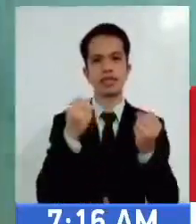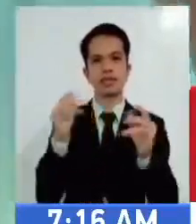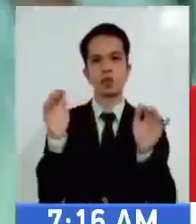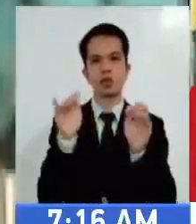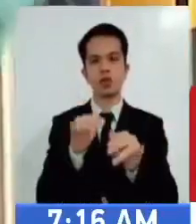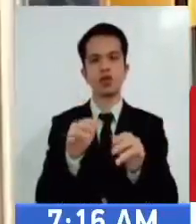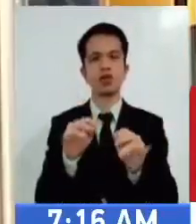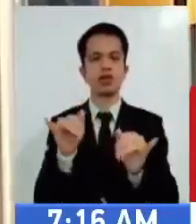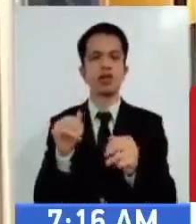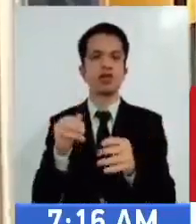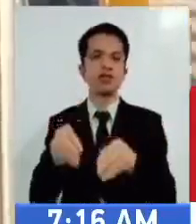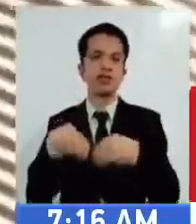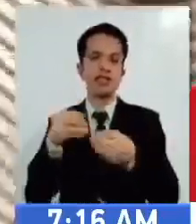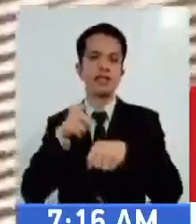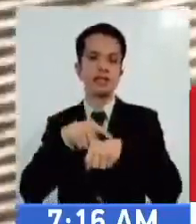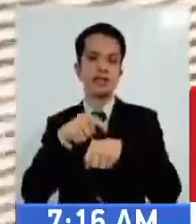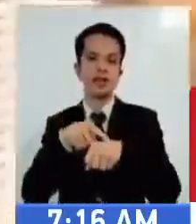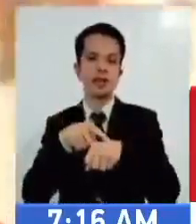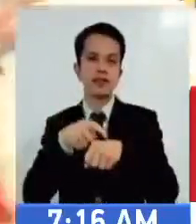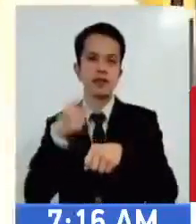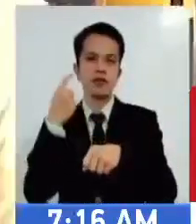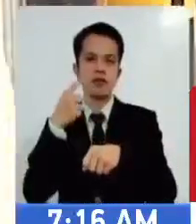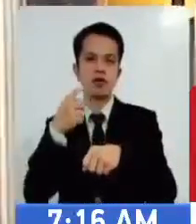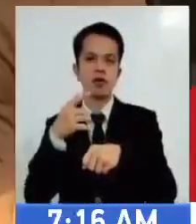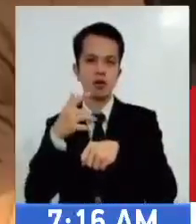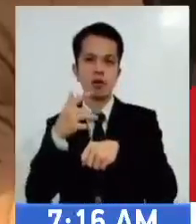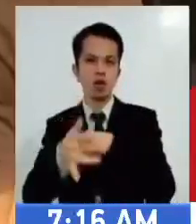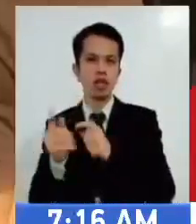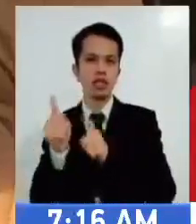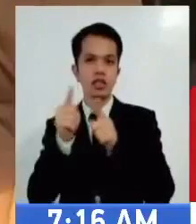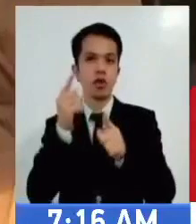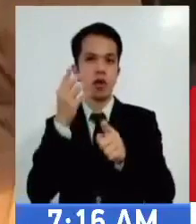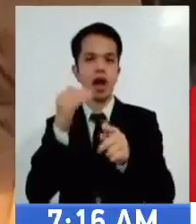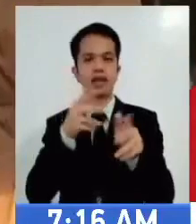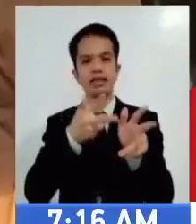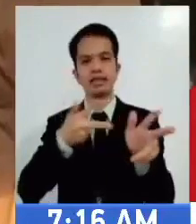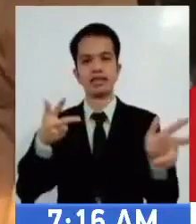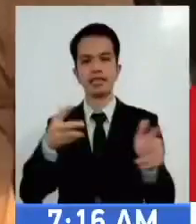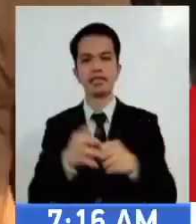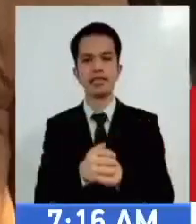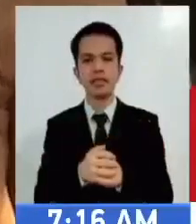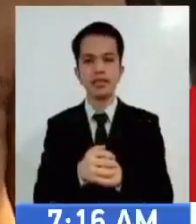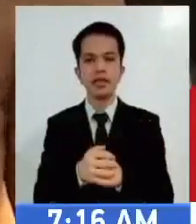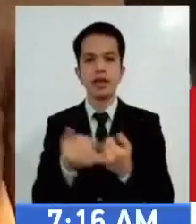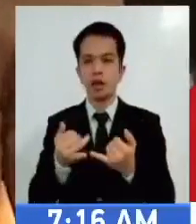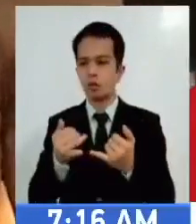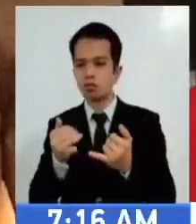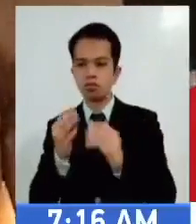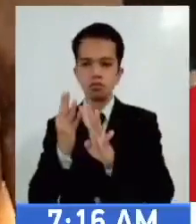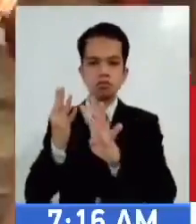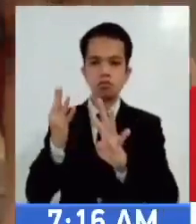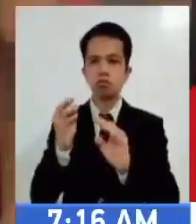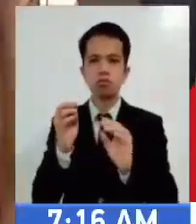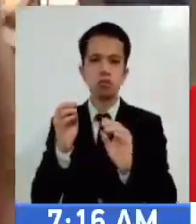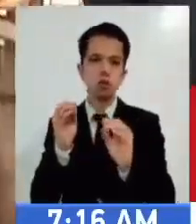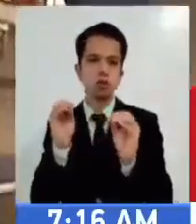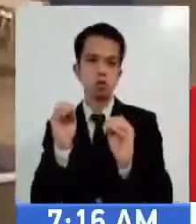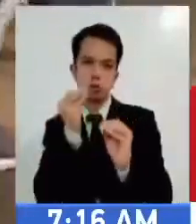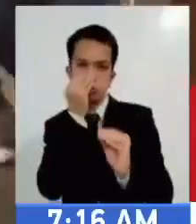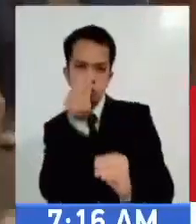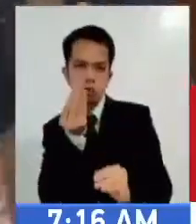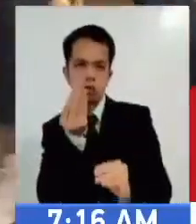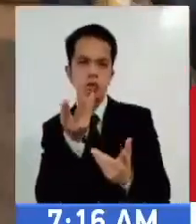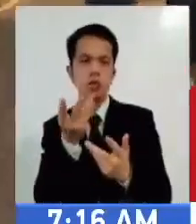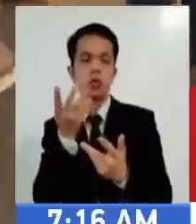traffic. Kapansin-pansin naman na hindi nagkakaroon ng build-up ngayon sa departure area dito sa NAIA Terminal 3. Alinsunod pa rin ito sa pagbabago ng pulisiya